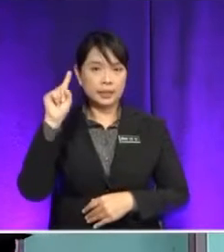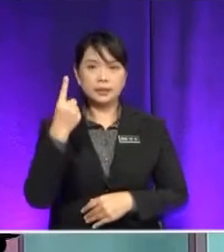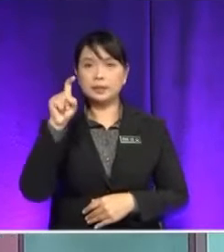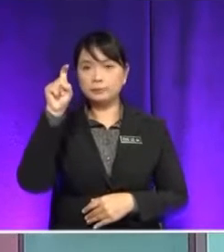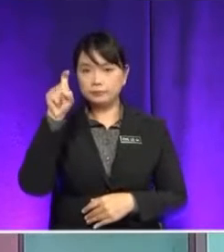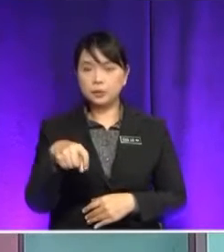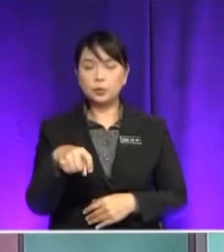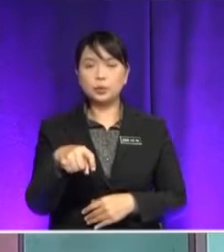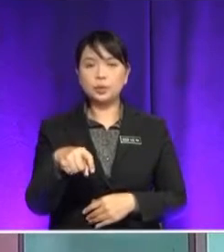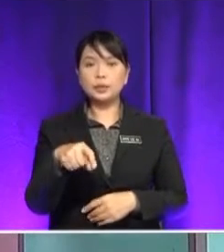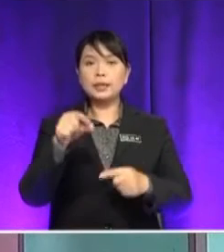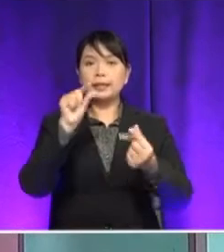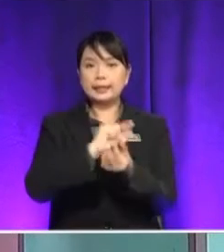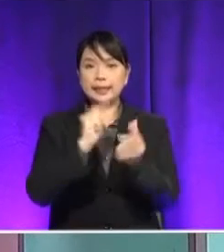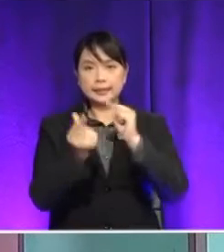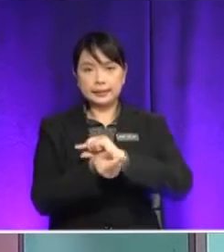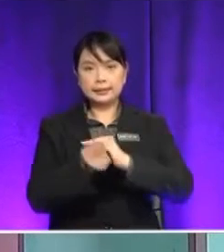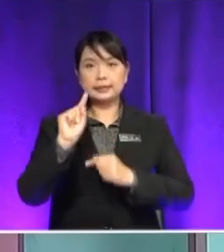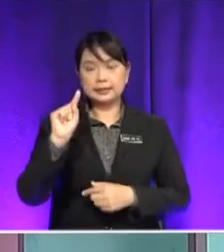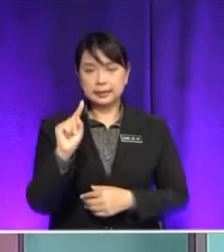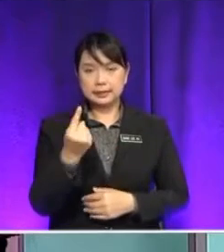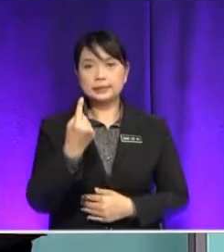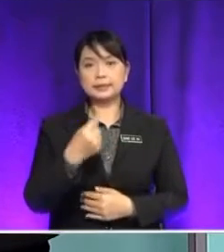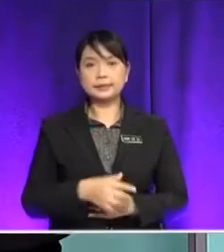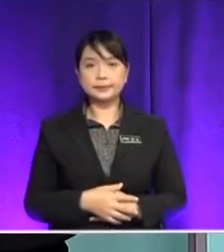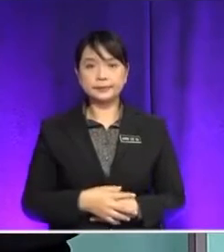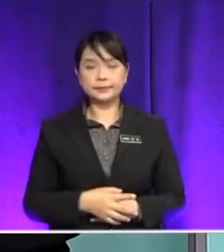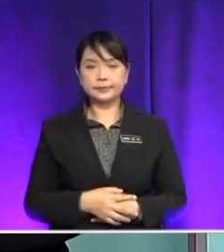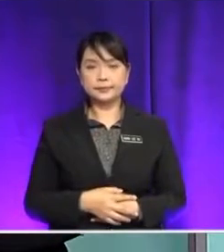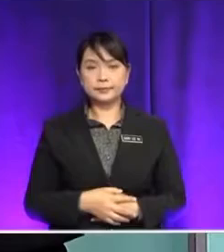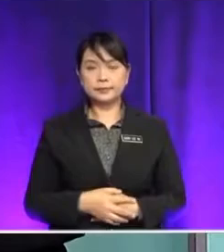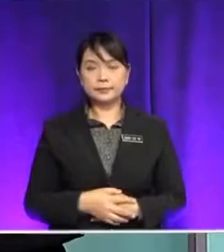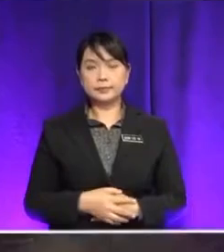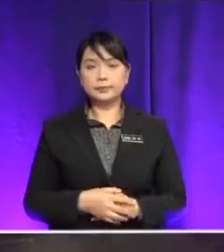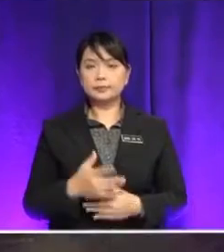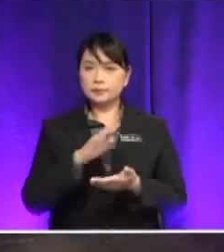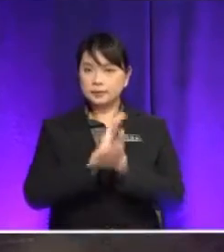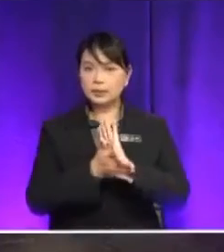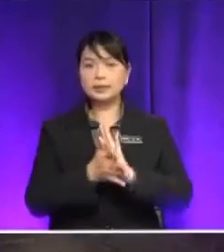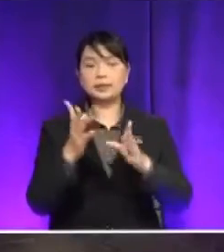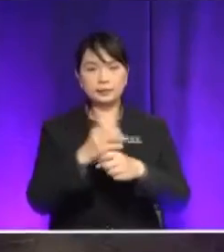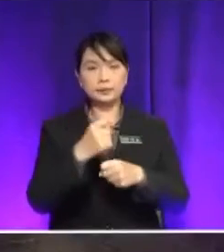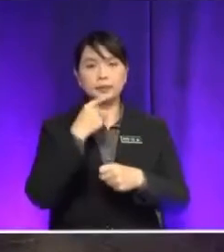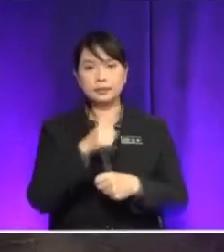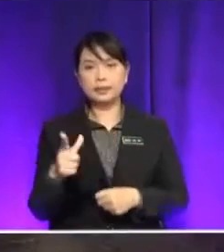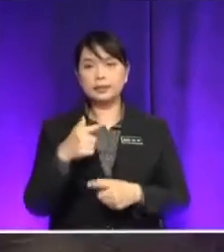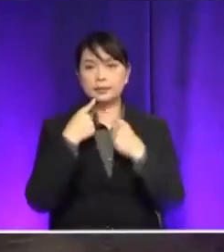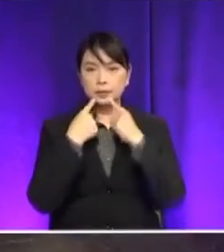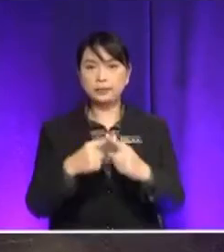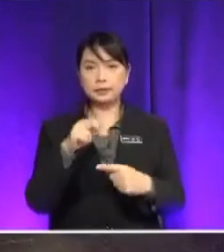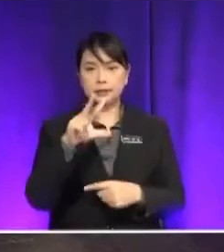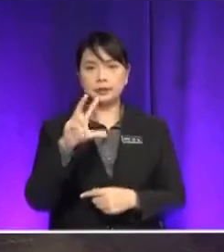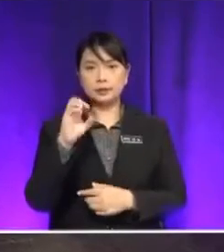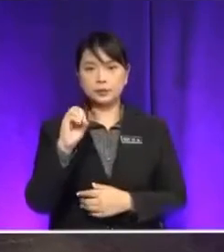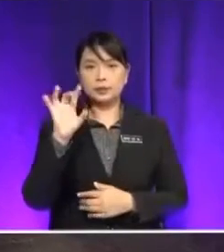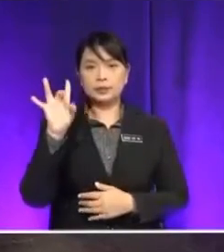nah congok pun boleh maksud gue kaget tepung boleh ah jadi dapatlah jawabannya 308 ya